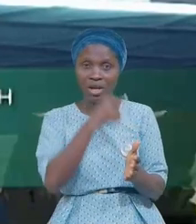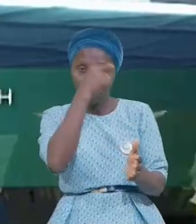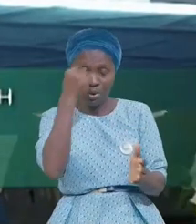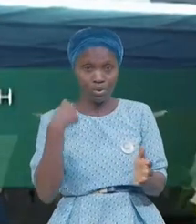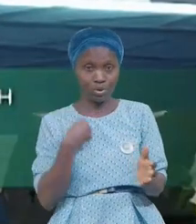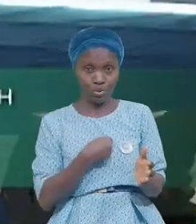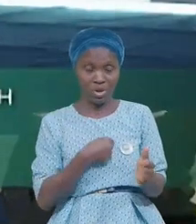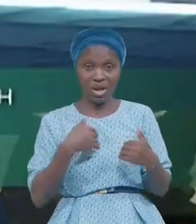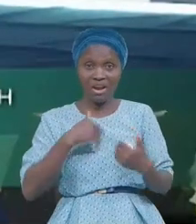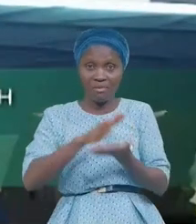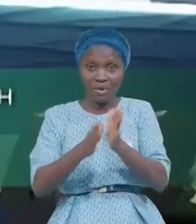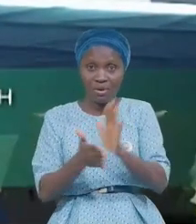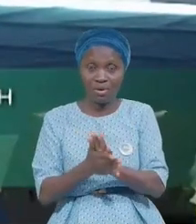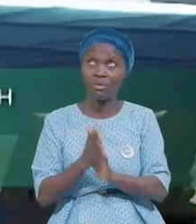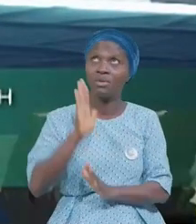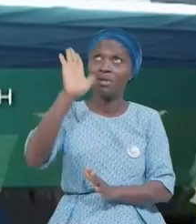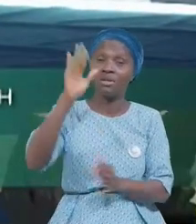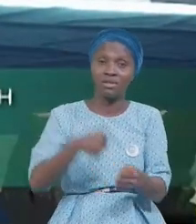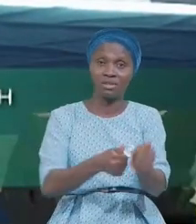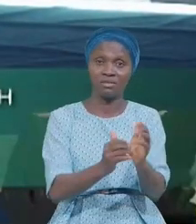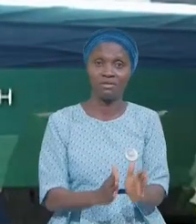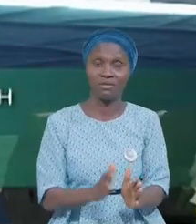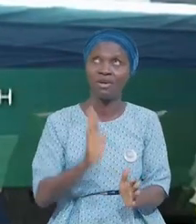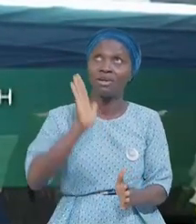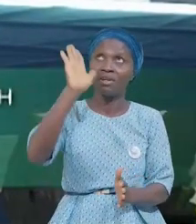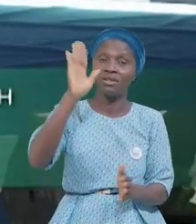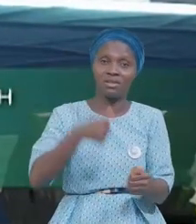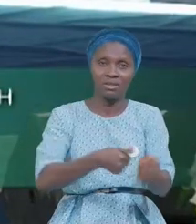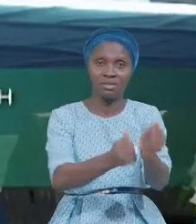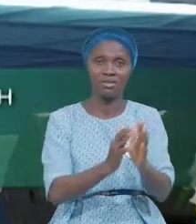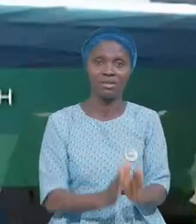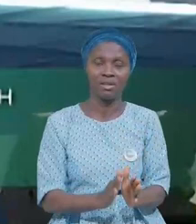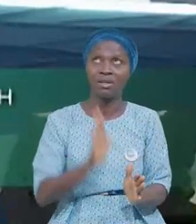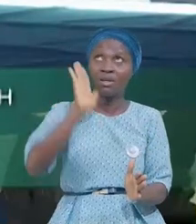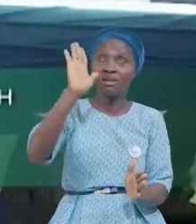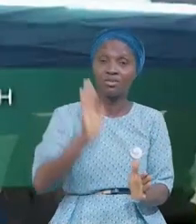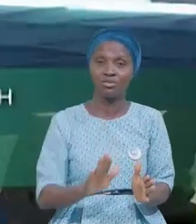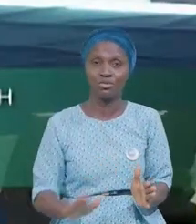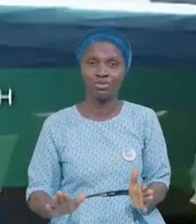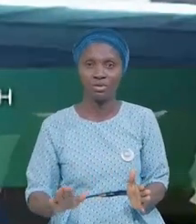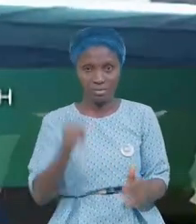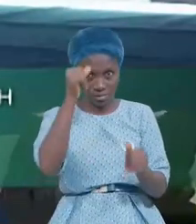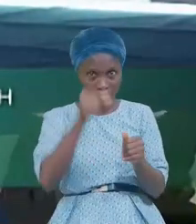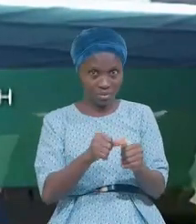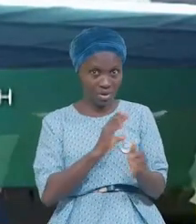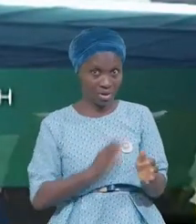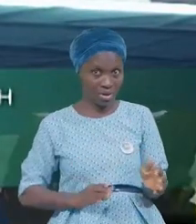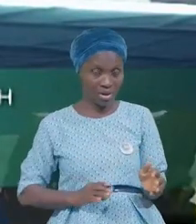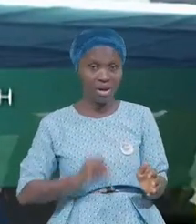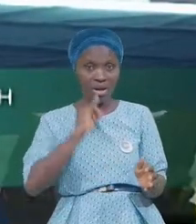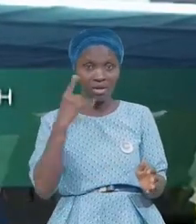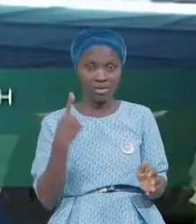Parce que nous devenons ses suiveurs, ses disciples, ses enfants. Rappelez-vous, Christ